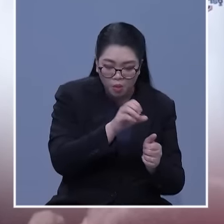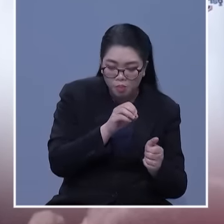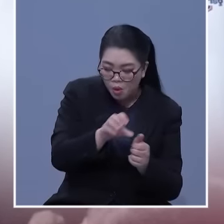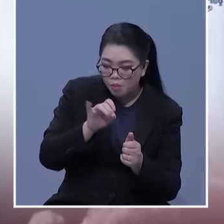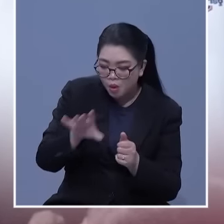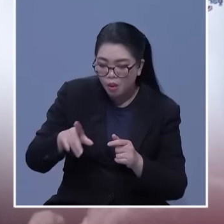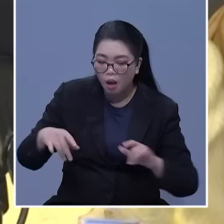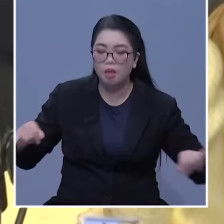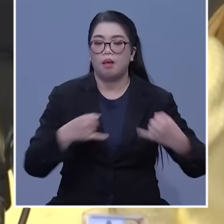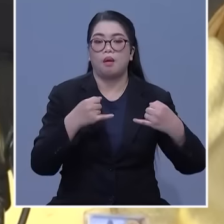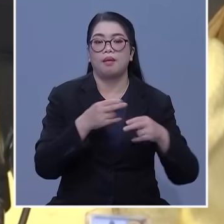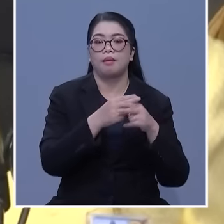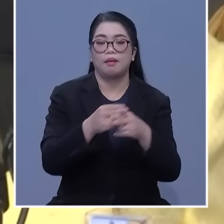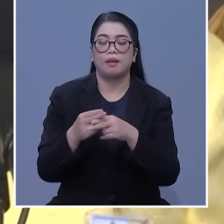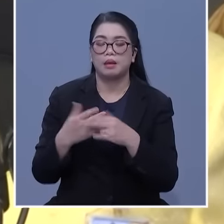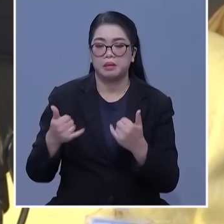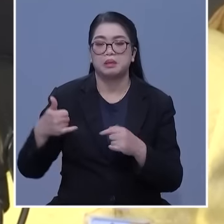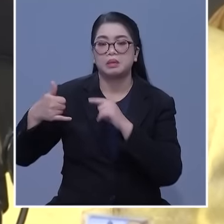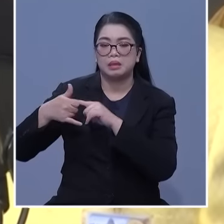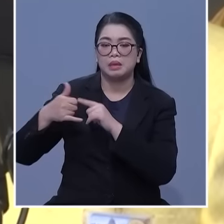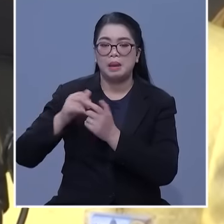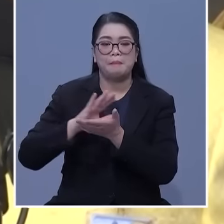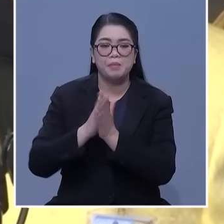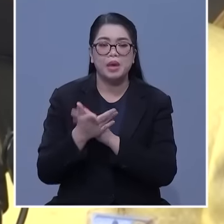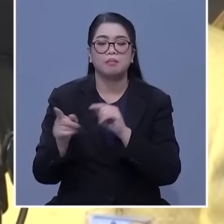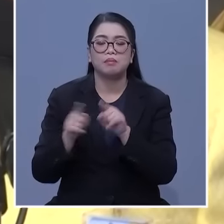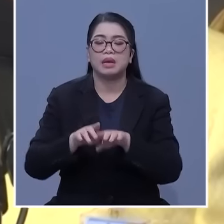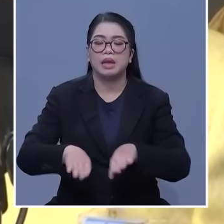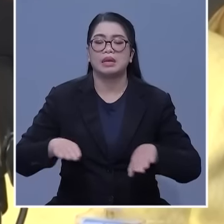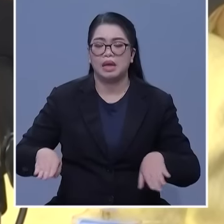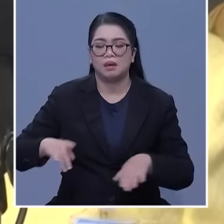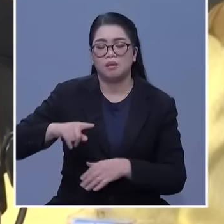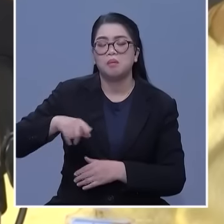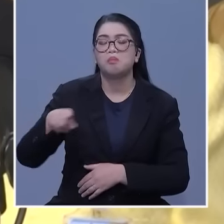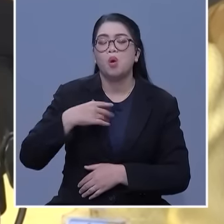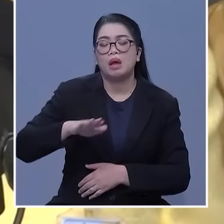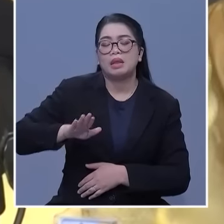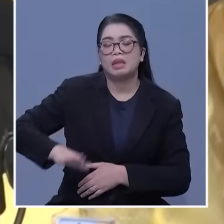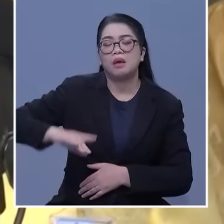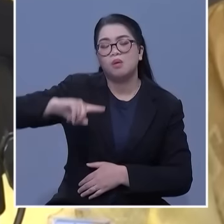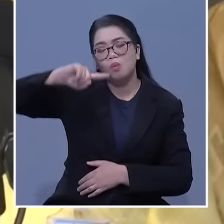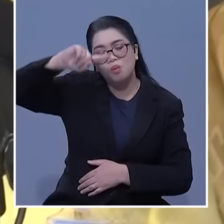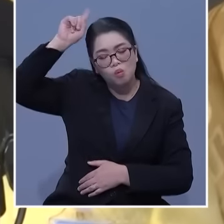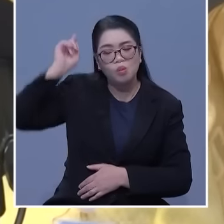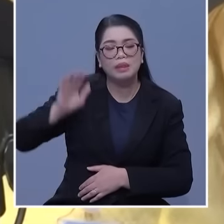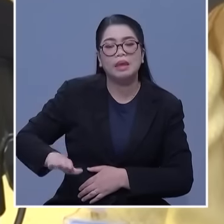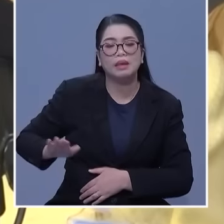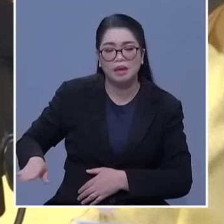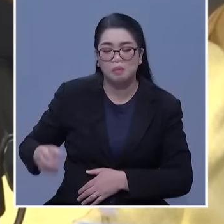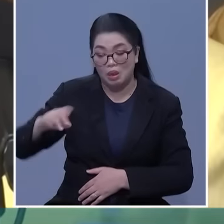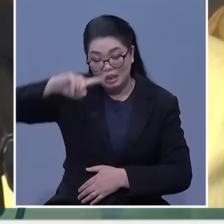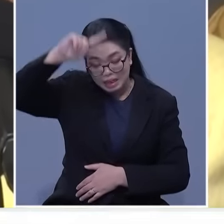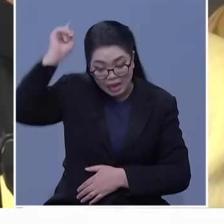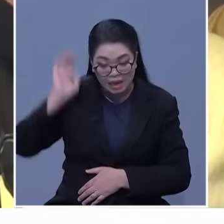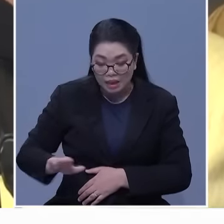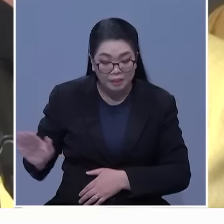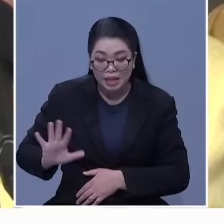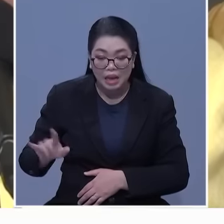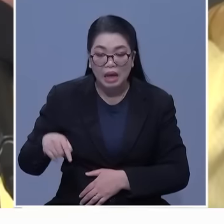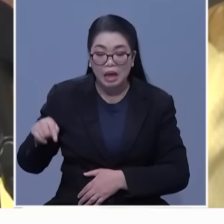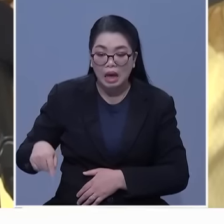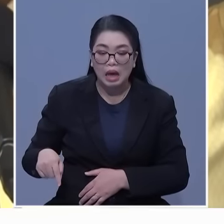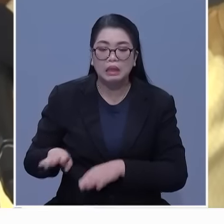เปรียบเทียบบอกว่าคุณสามารถเนี่ยเปรียบเหมือนเด็กวัด ไม่ใช่เนนเหรอ ไม่ใช่เนน เป็นเด็กวัดเลยนะ คือถ้าตามลำดับชั้นในวัดเนี่ยยิ่งกว่าเ